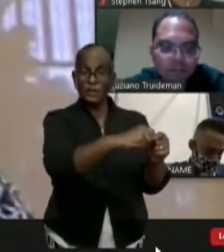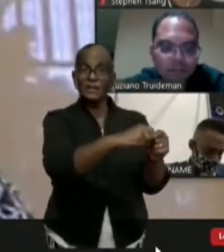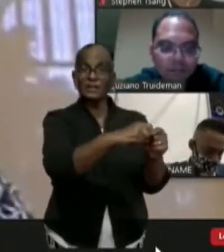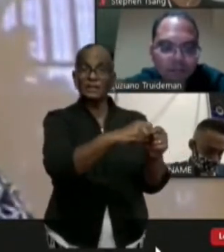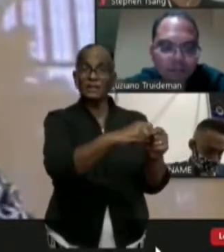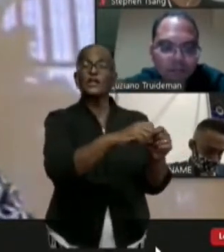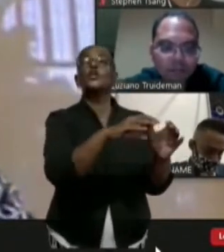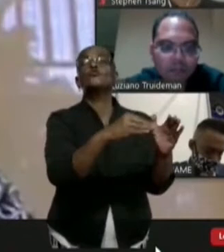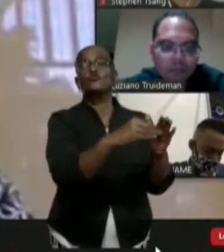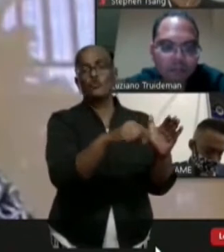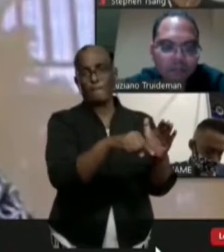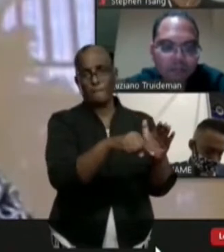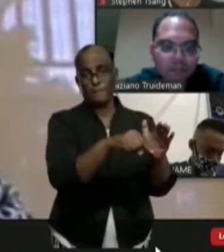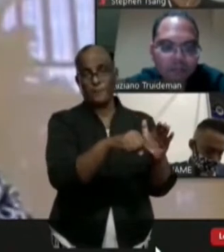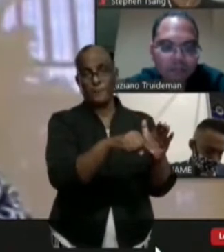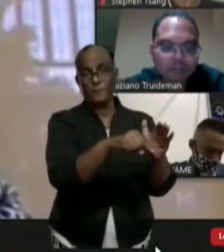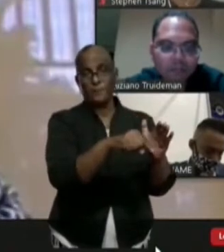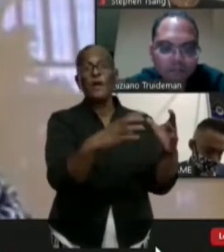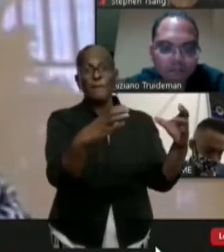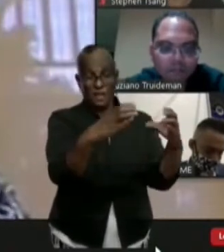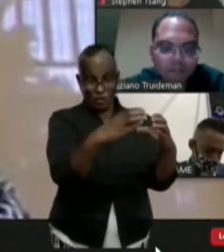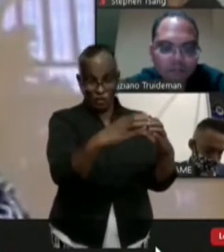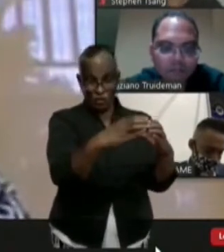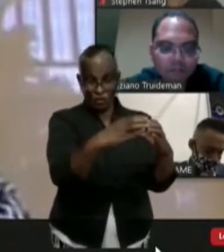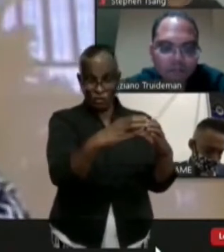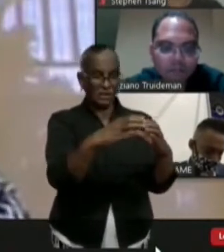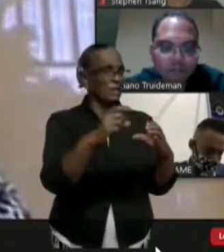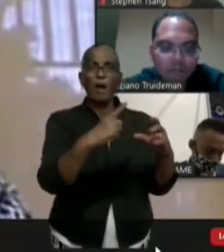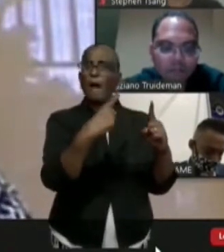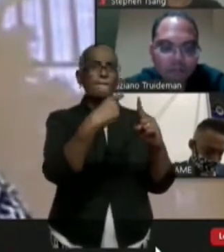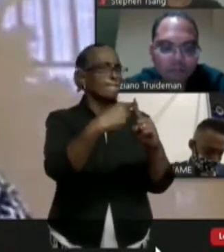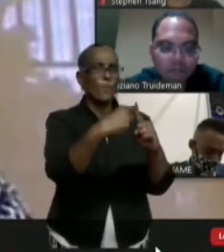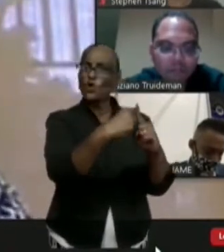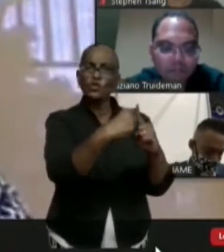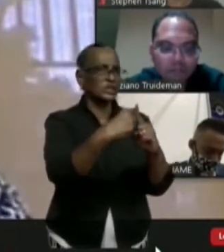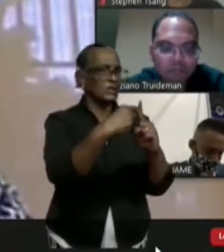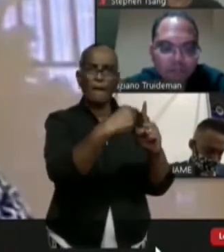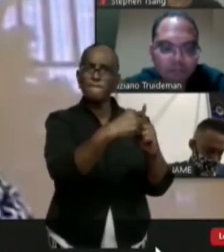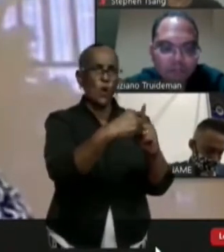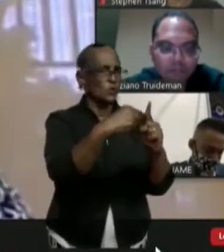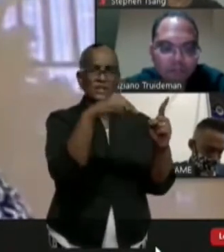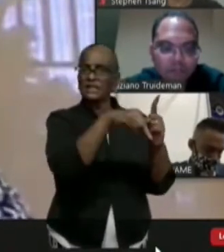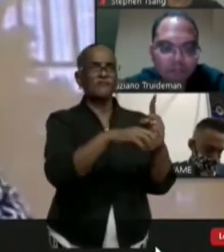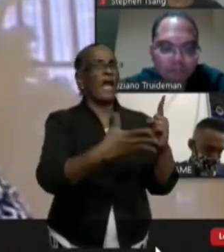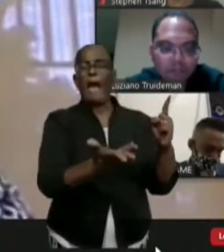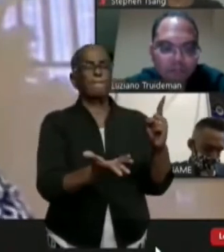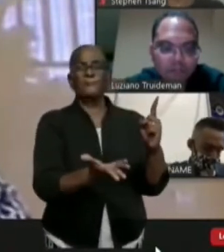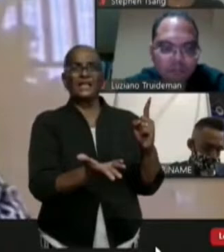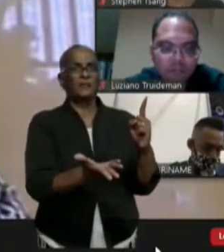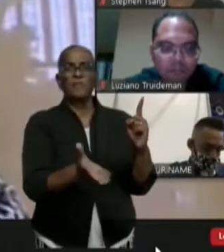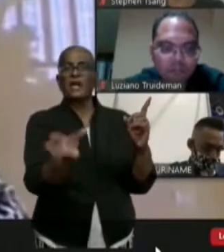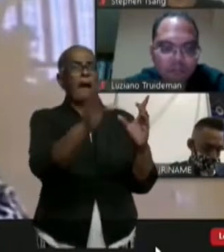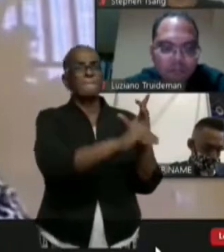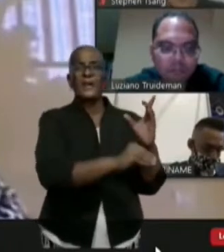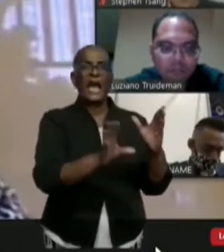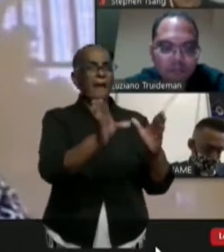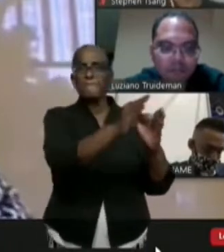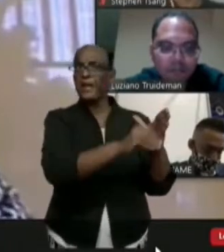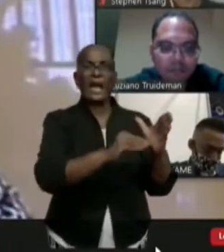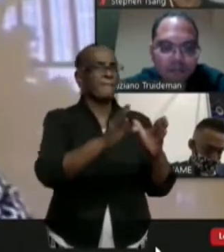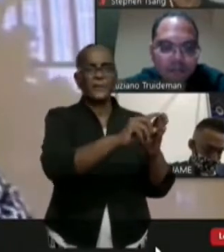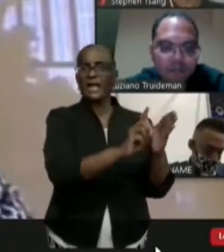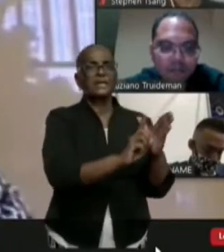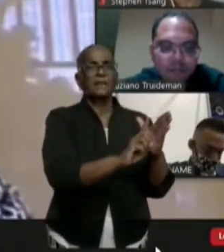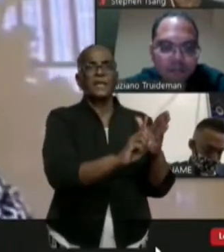wij kunnen stopzetten. Dat wil zeggen, bij die clusters zien we geen positieve gevallen meer bijkomen. Dat is in elk geval goed